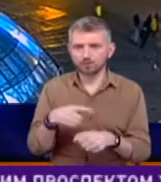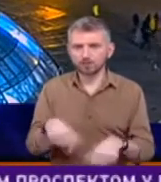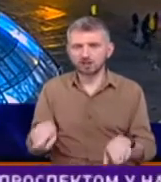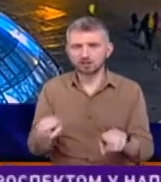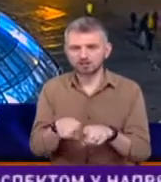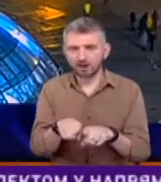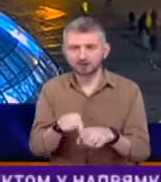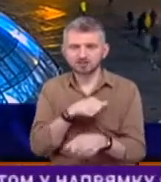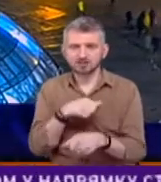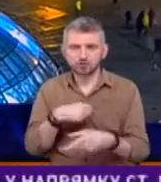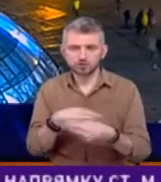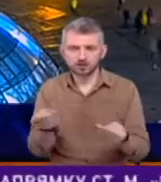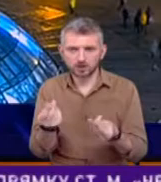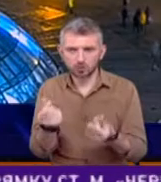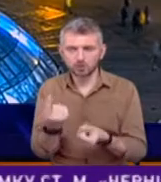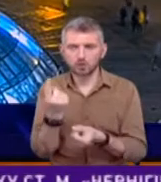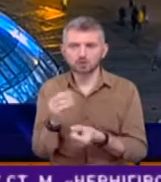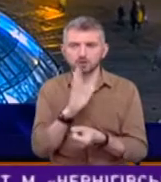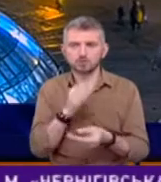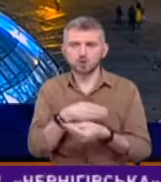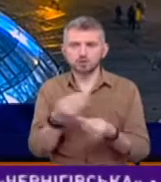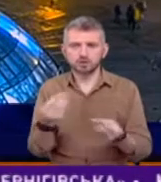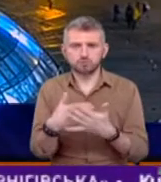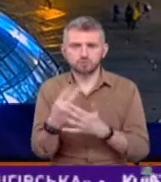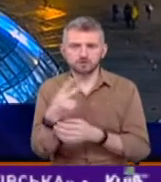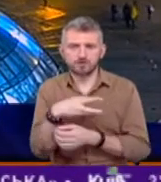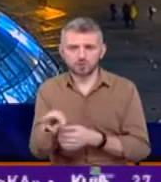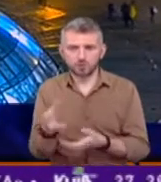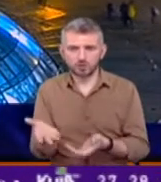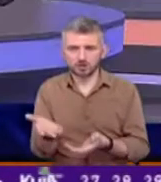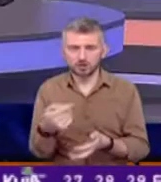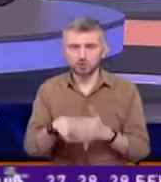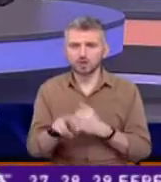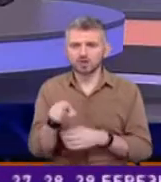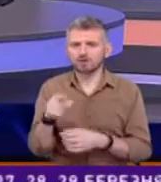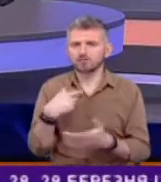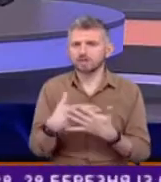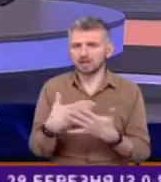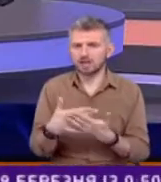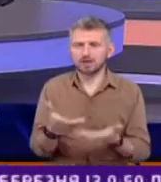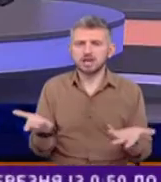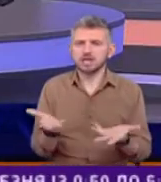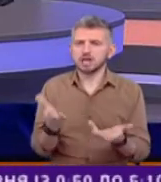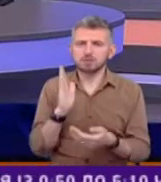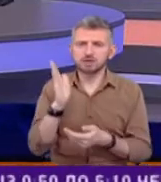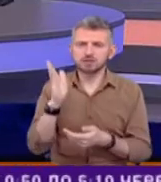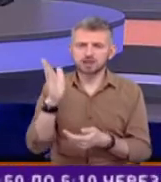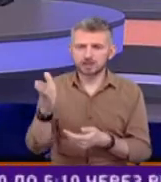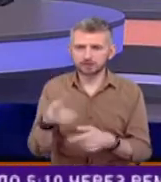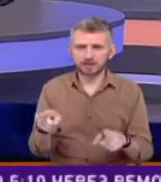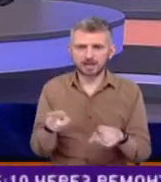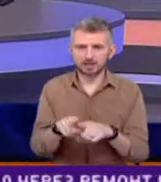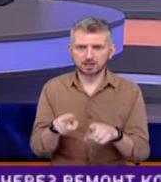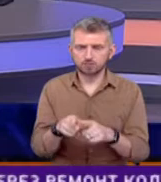чином там самотужки роздавали гроші. Одна там роздала там під 2 мільйони. Тобто, як вам здається, пане Андрію, які перспективи таких